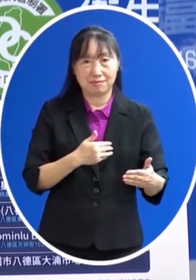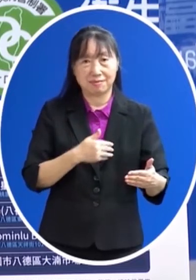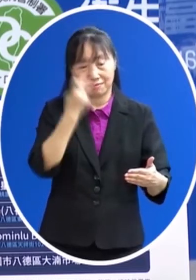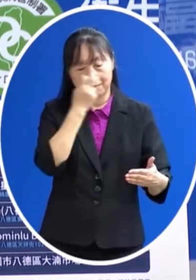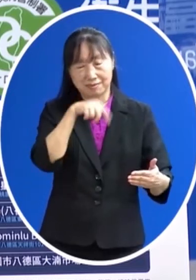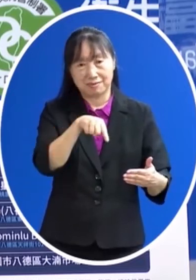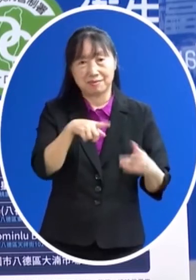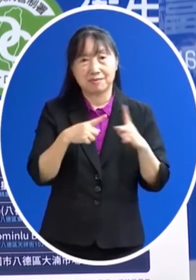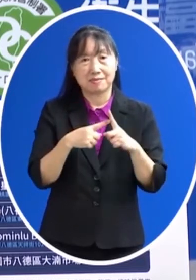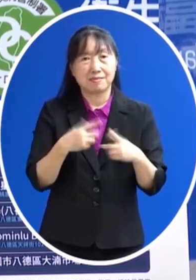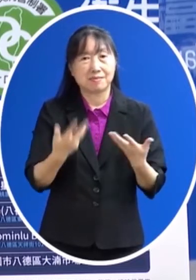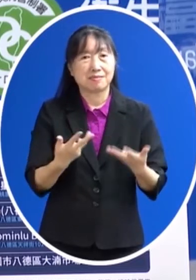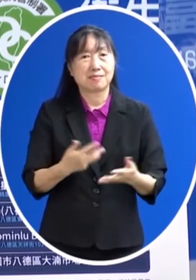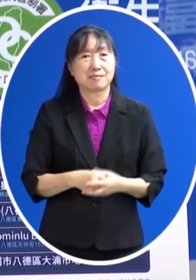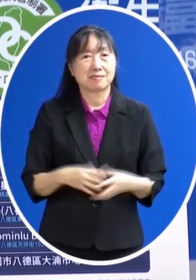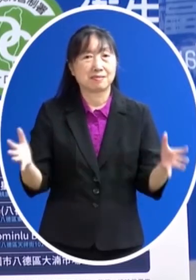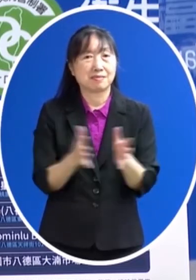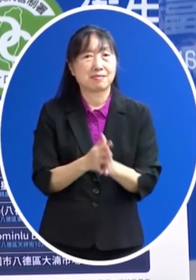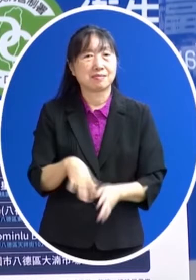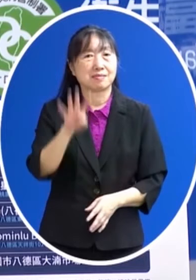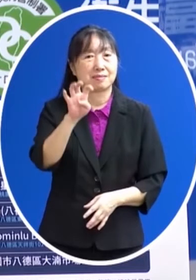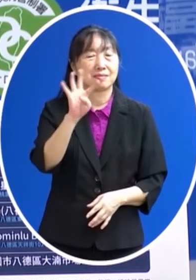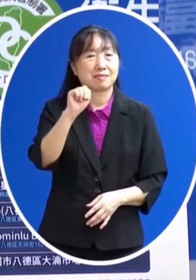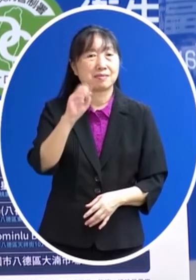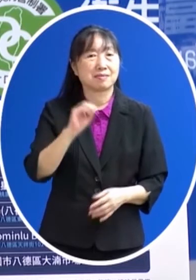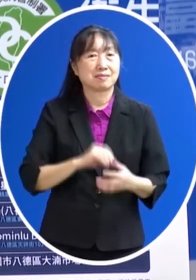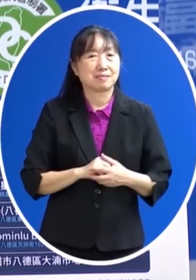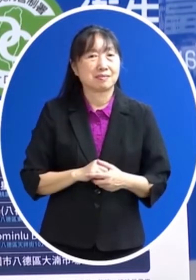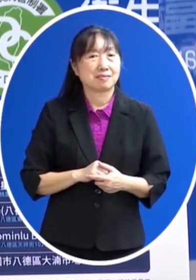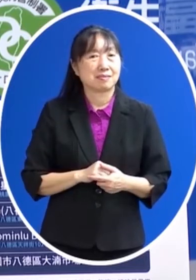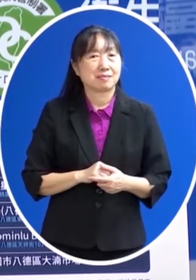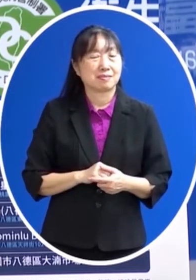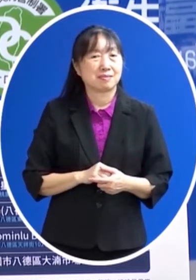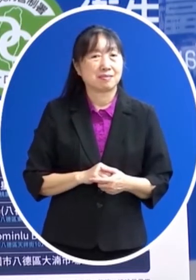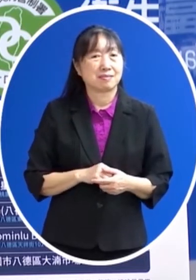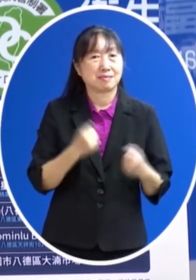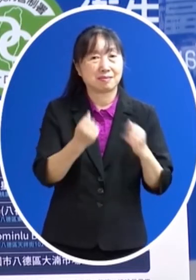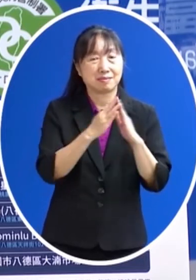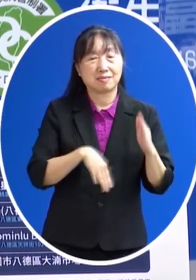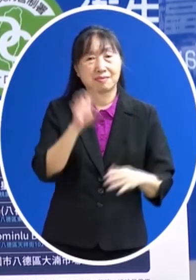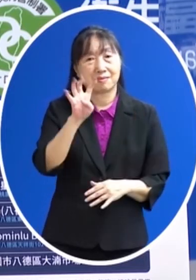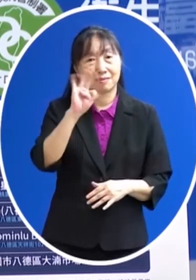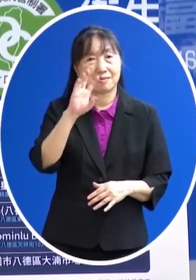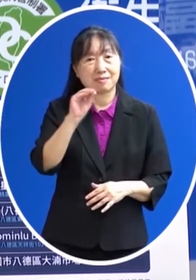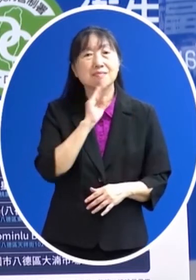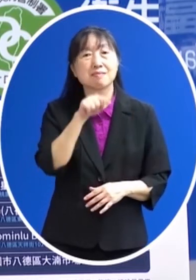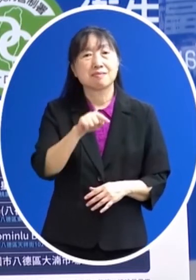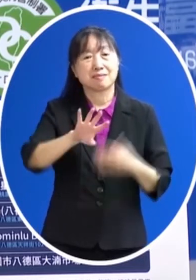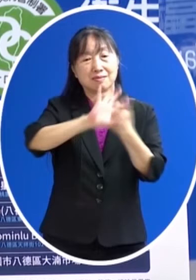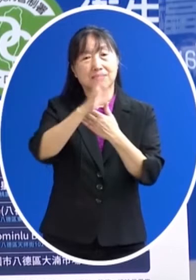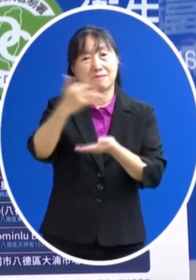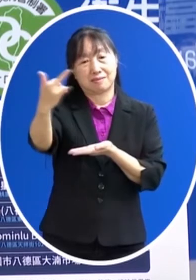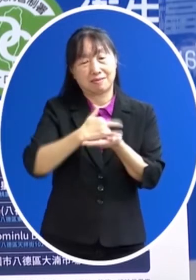的人，现在大概加起来大概40几万了，好，那居家隔离40几万，大部分都是从国外